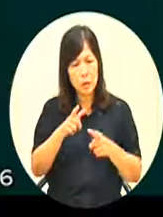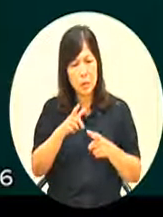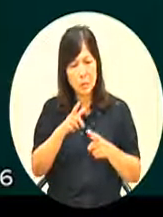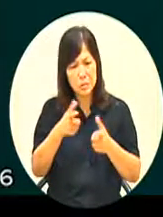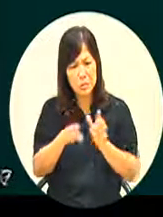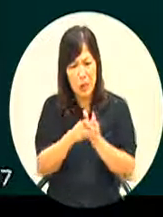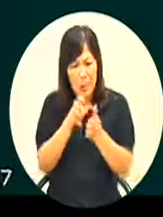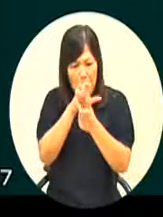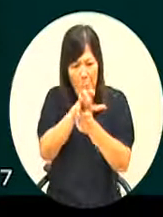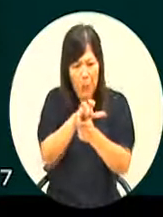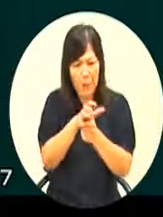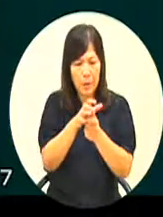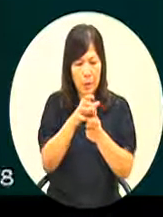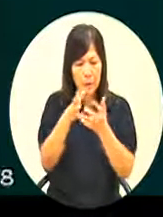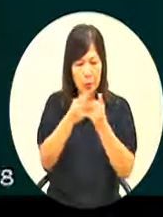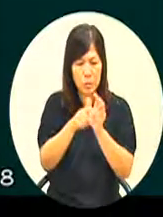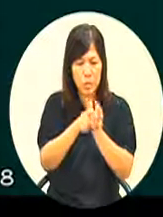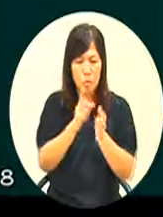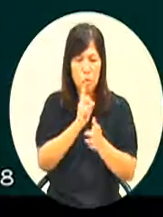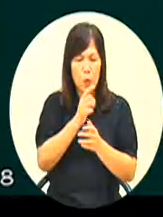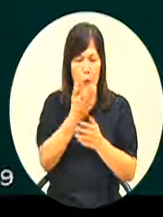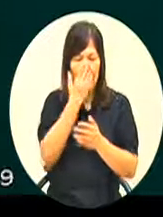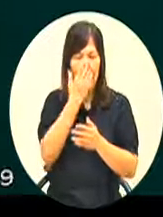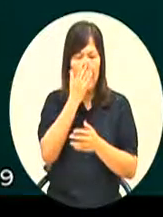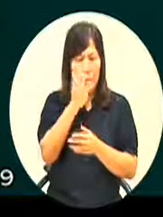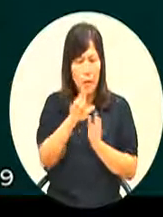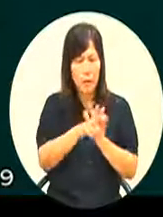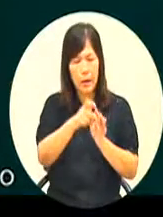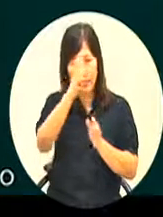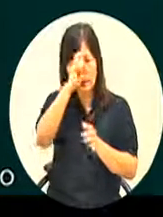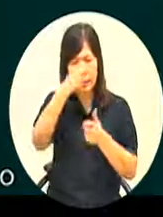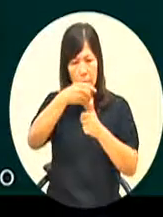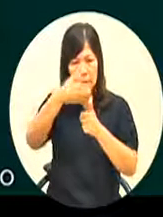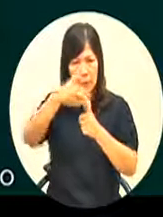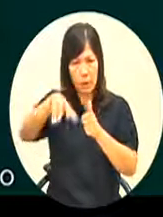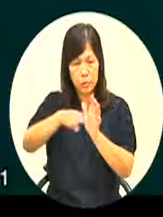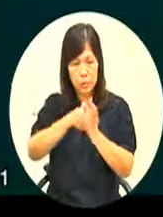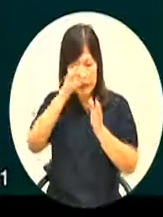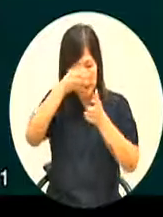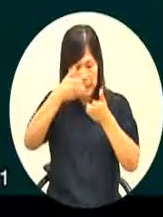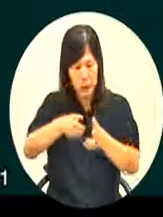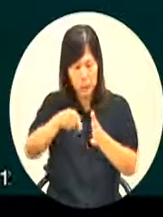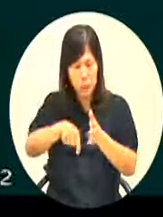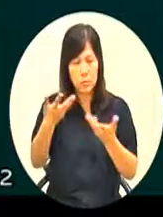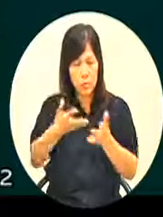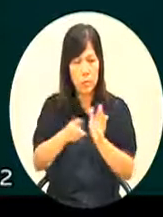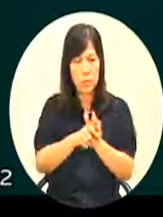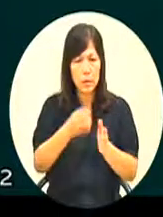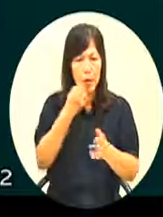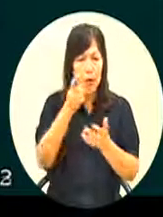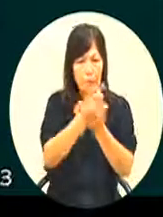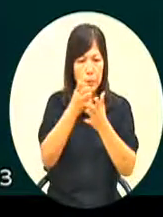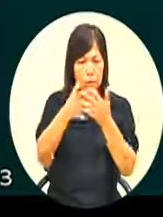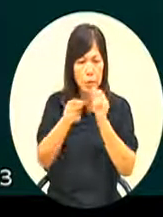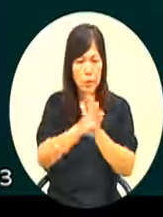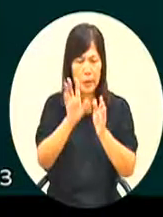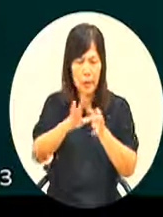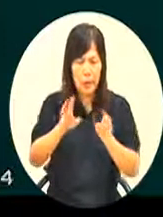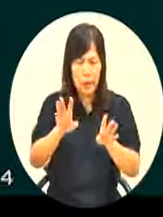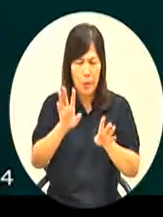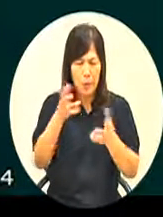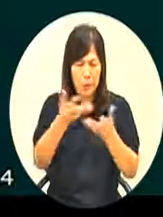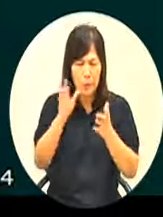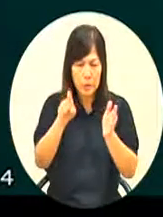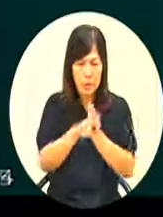被强迫而不敢出声？我希望教育局重视这个问题，不要等到学生出了情绪不稳定，甚至出现